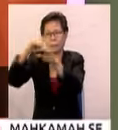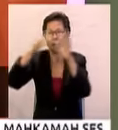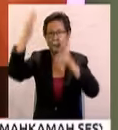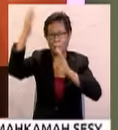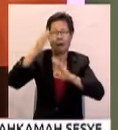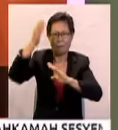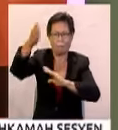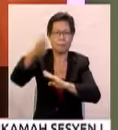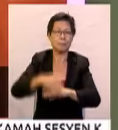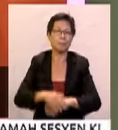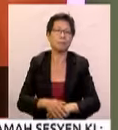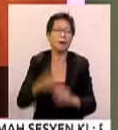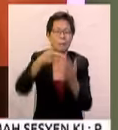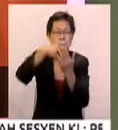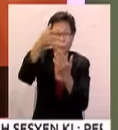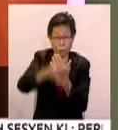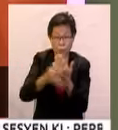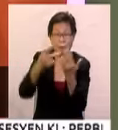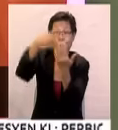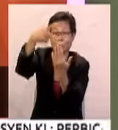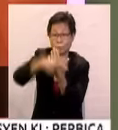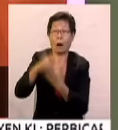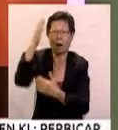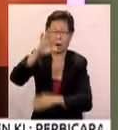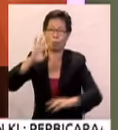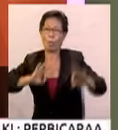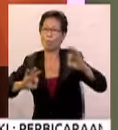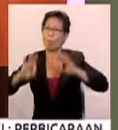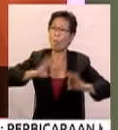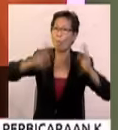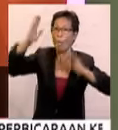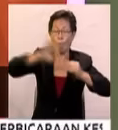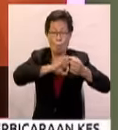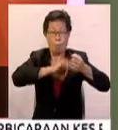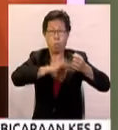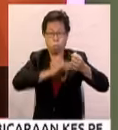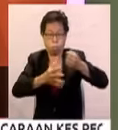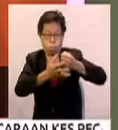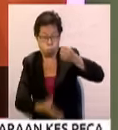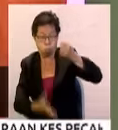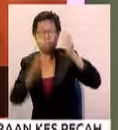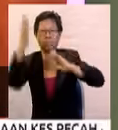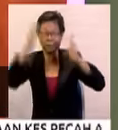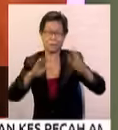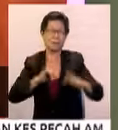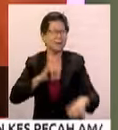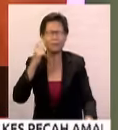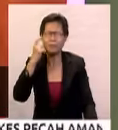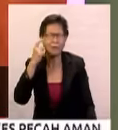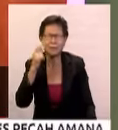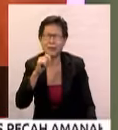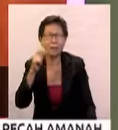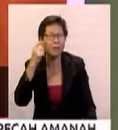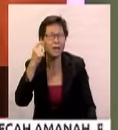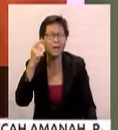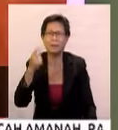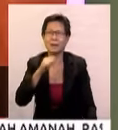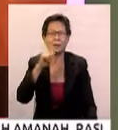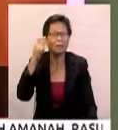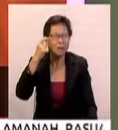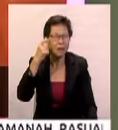Satu projek yang akan menguntungkan Malaysia. Saya tak fikir ada orang